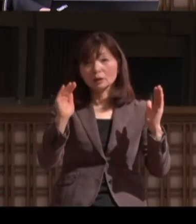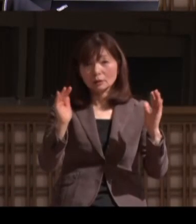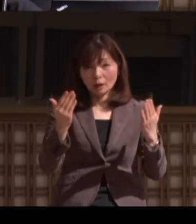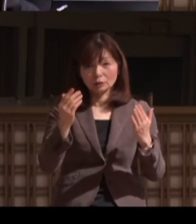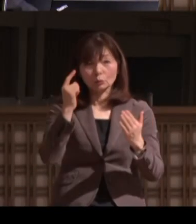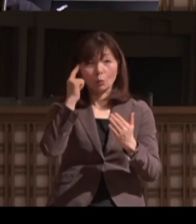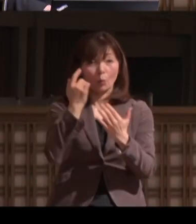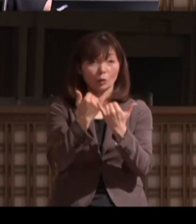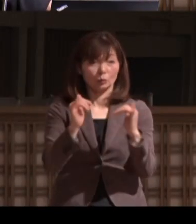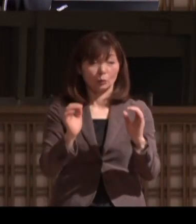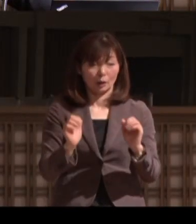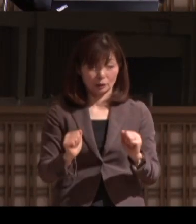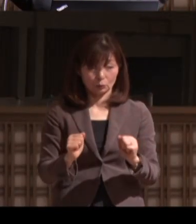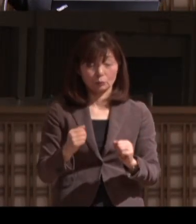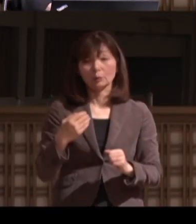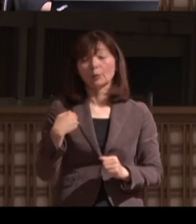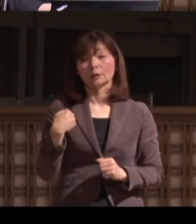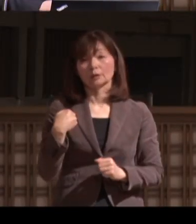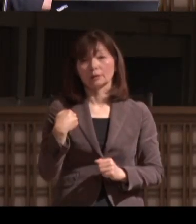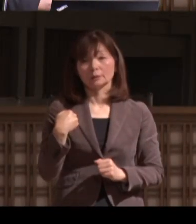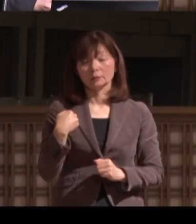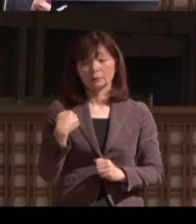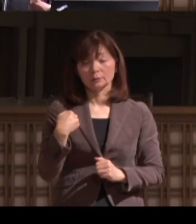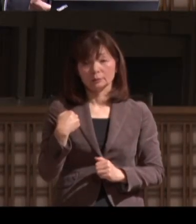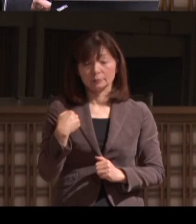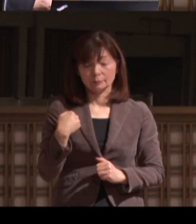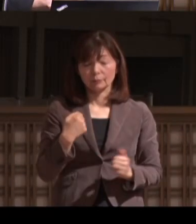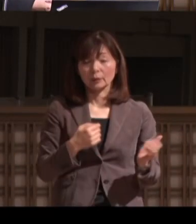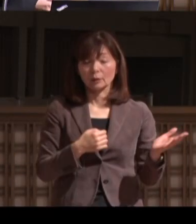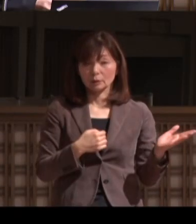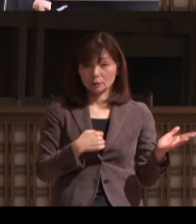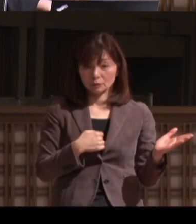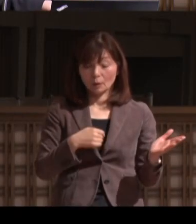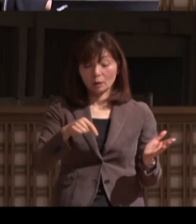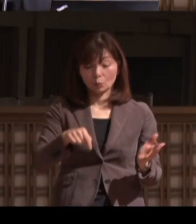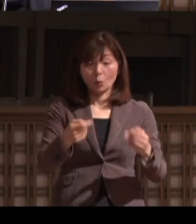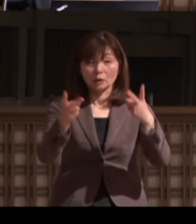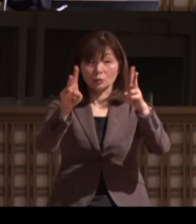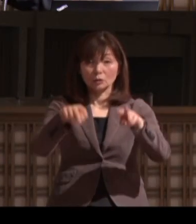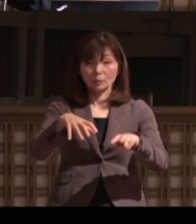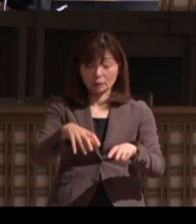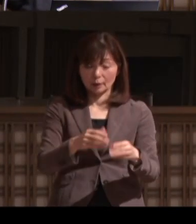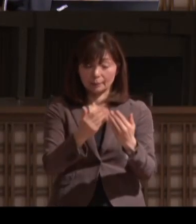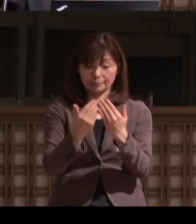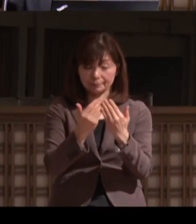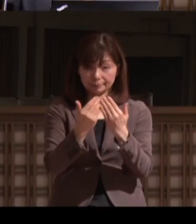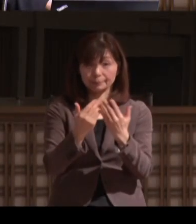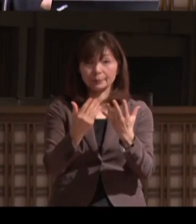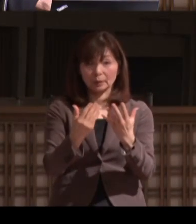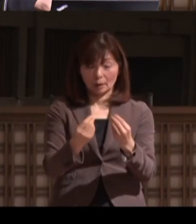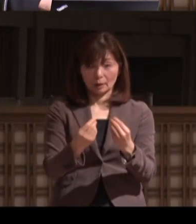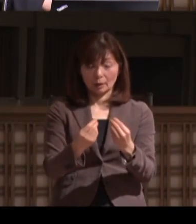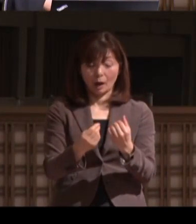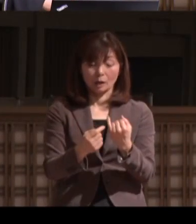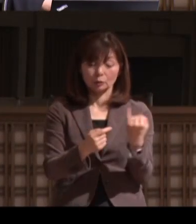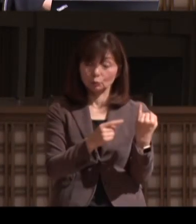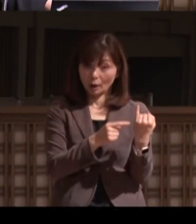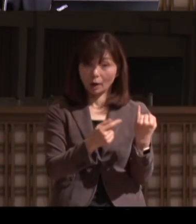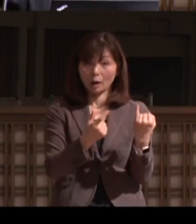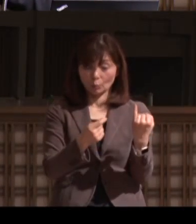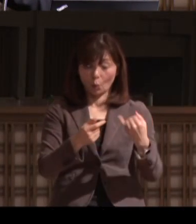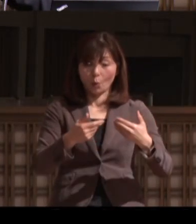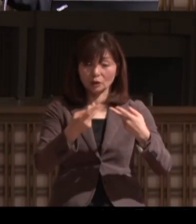れるかもしれませんま私はあの広島で学ばせていただきましてえ妻も広島